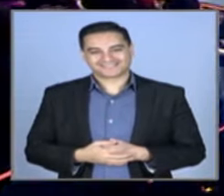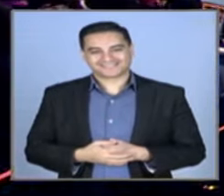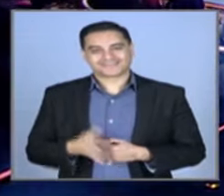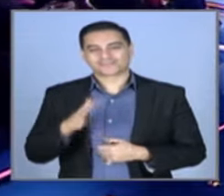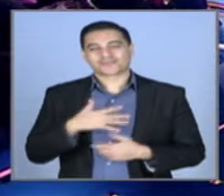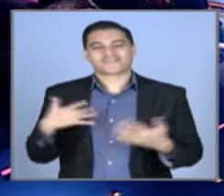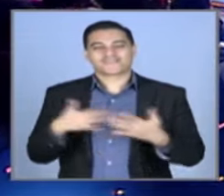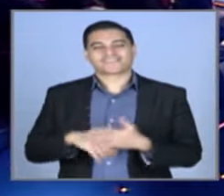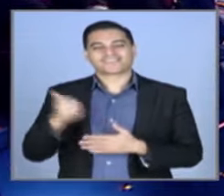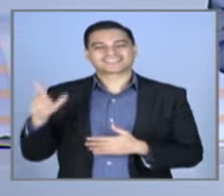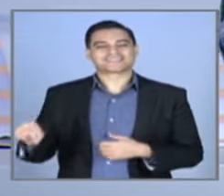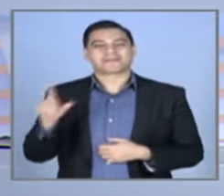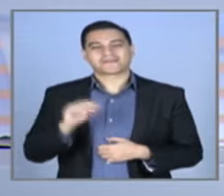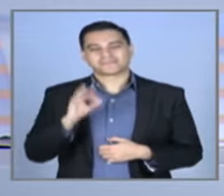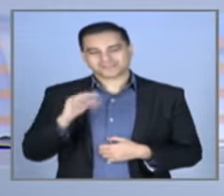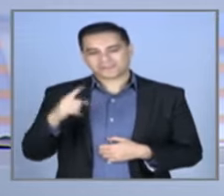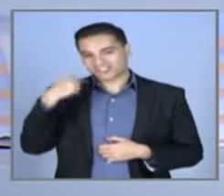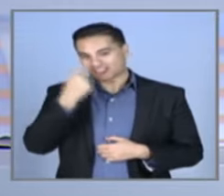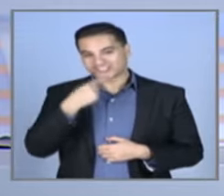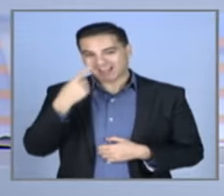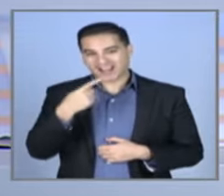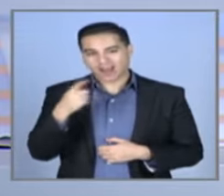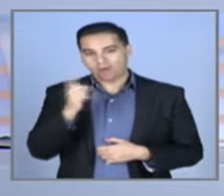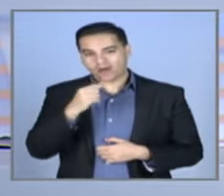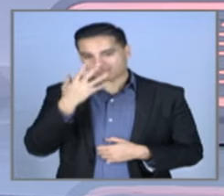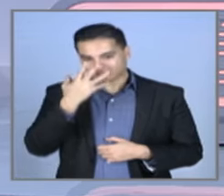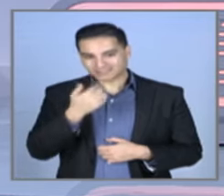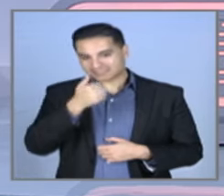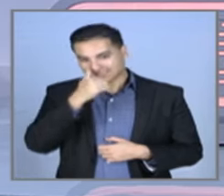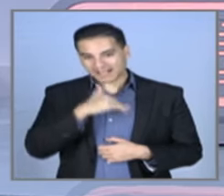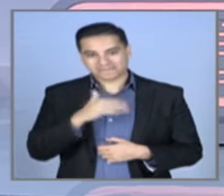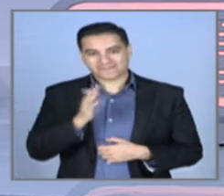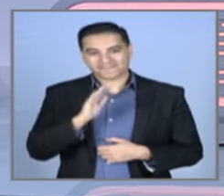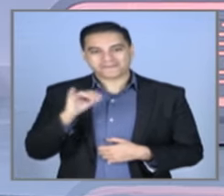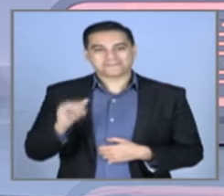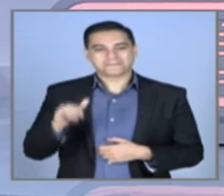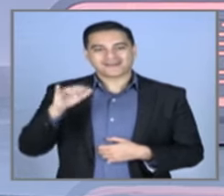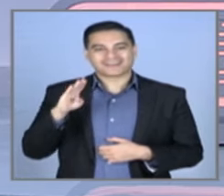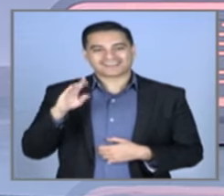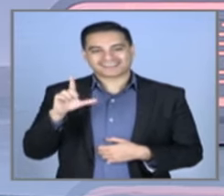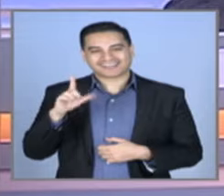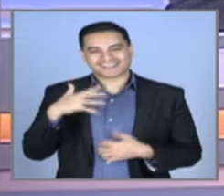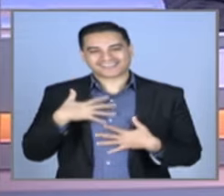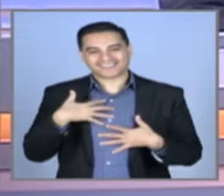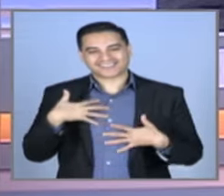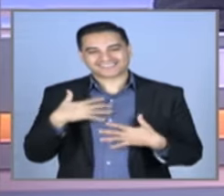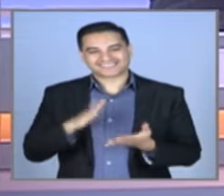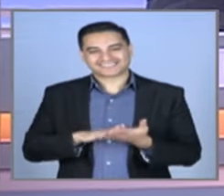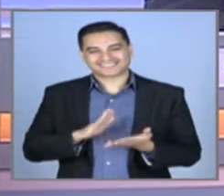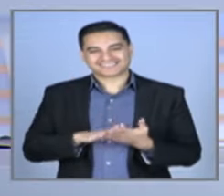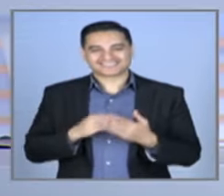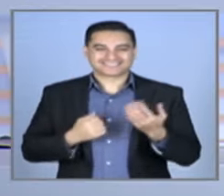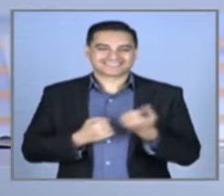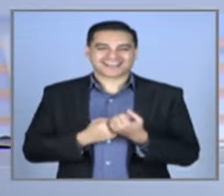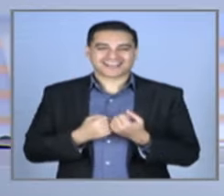كأنهم هم اللي فاتوا، يعني ولا حد فيهم كسر، ده حتى مايكل مبتسم. حتى مايكل.